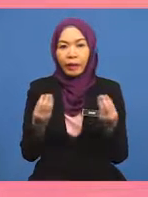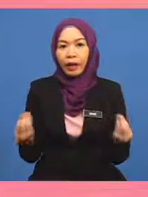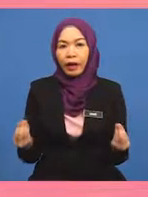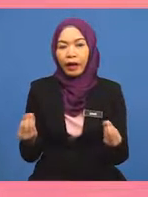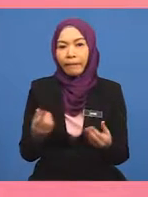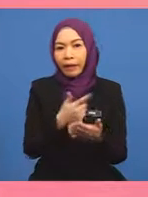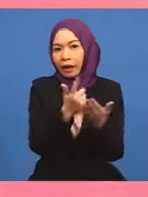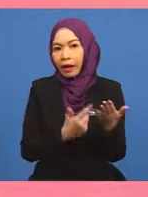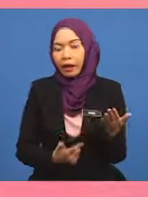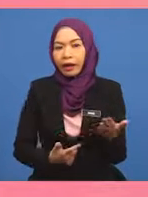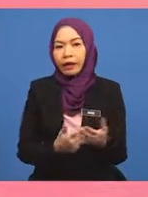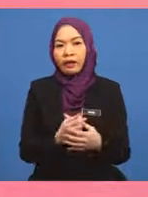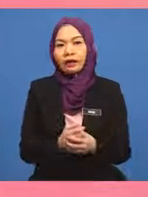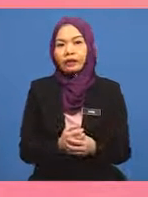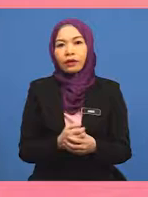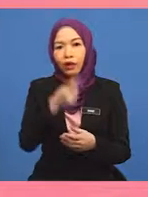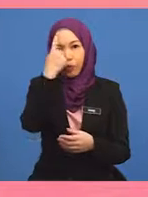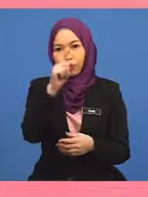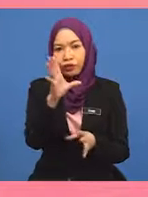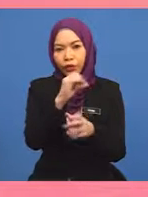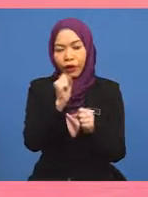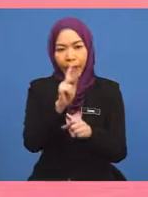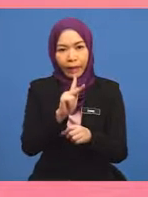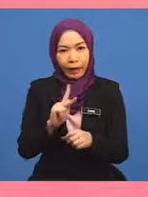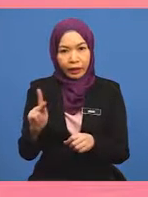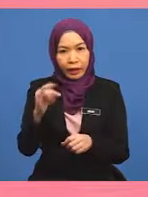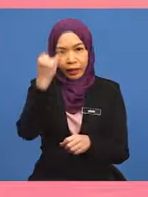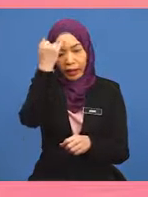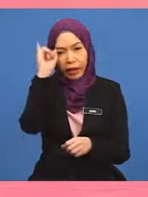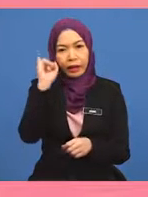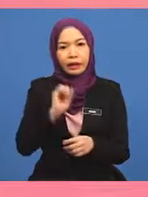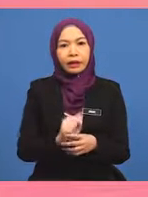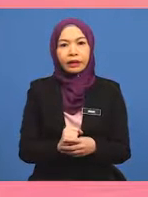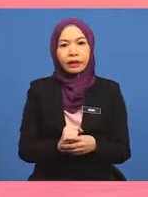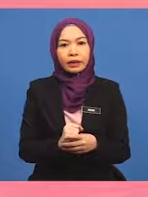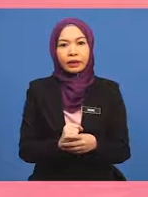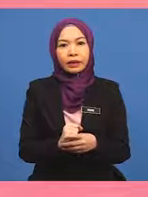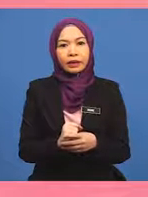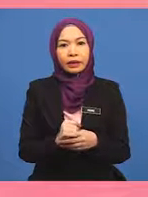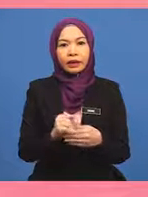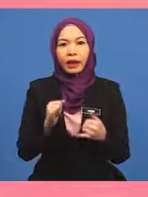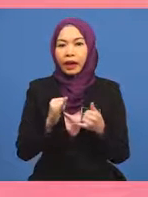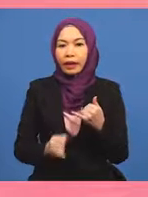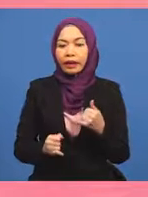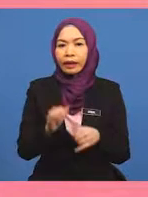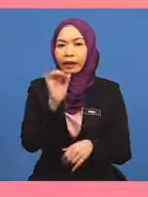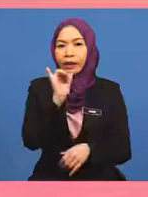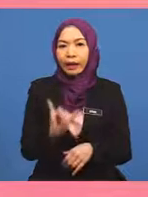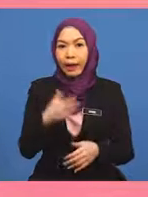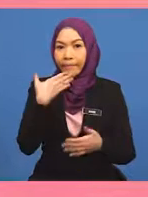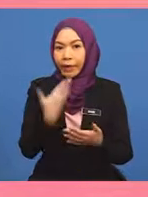idea untuk mendapatkan lakaran reka bentuk akhir yang terbaik.